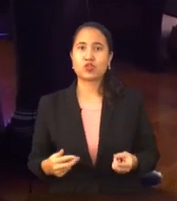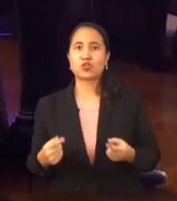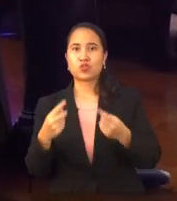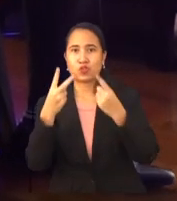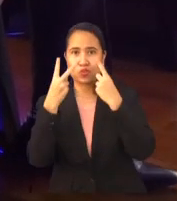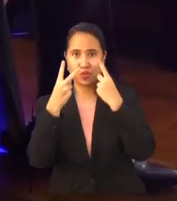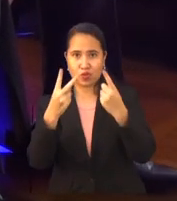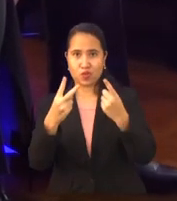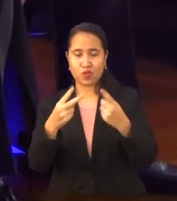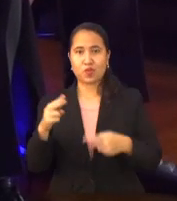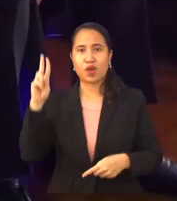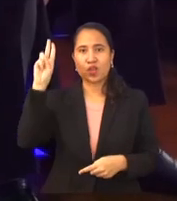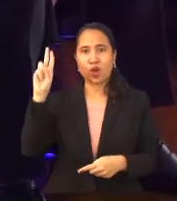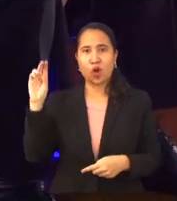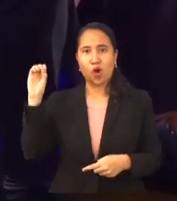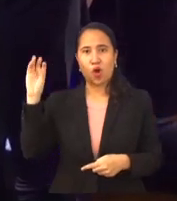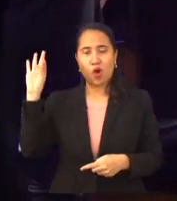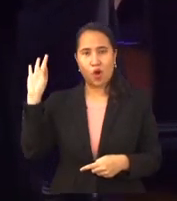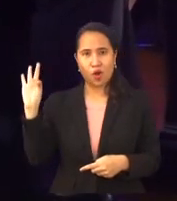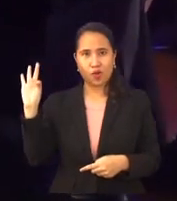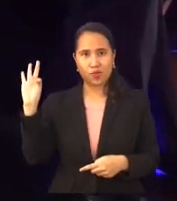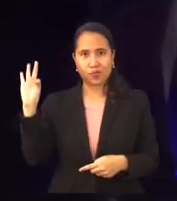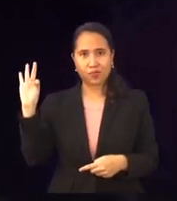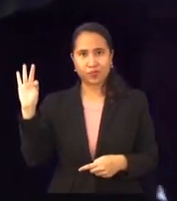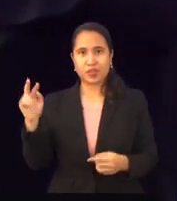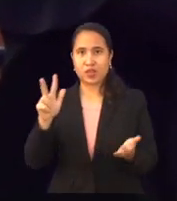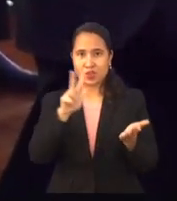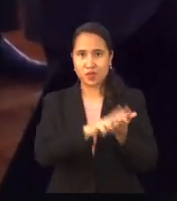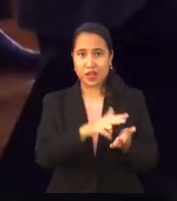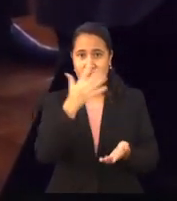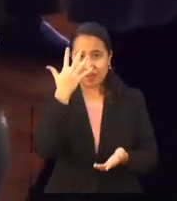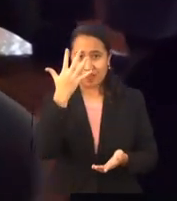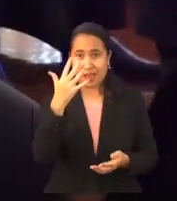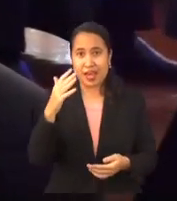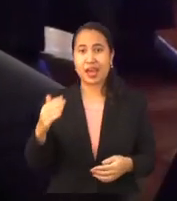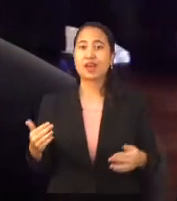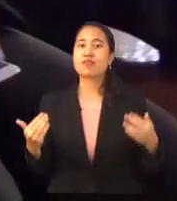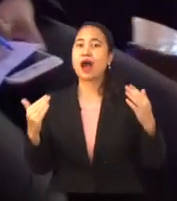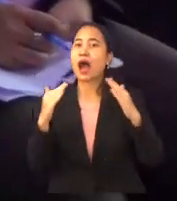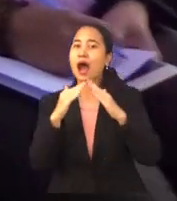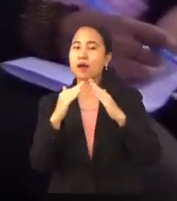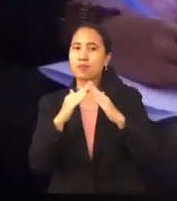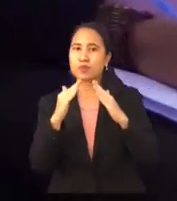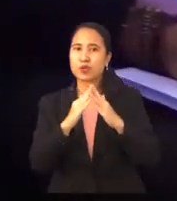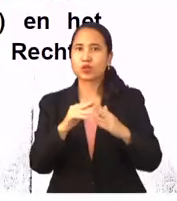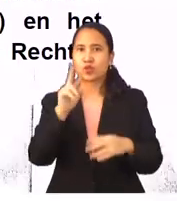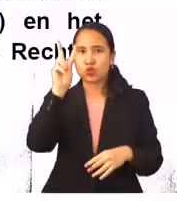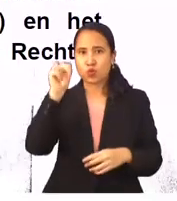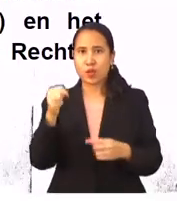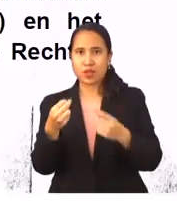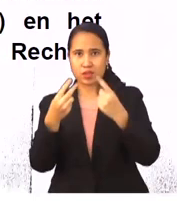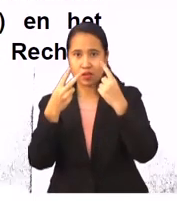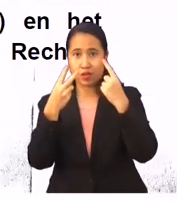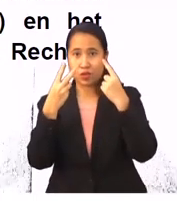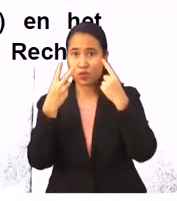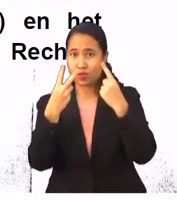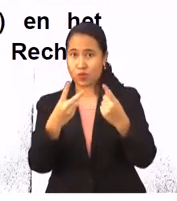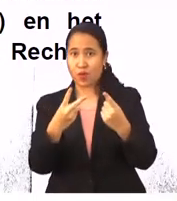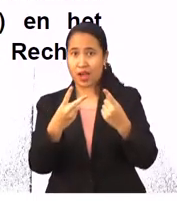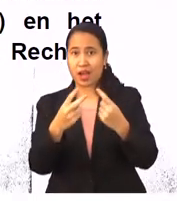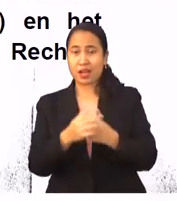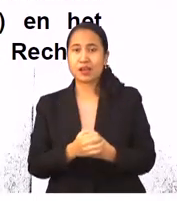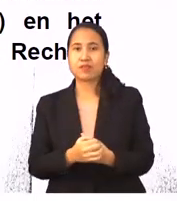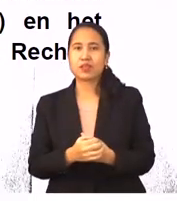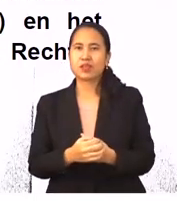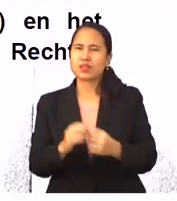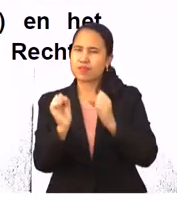wet constitutioneel hof, van de wet van 5 april 2012, houdende wijziging van de amnestiewet